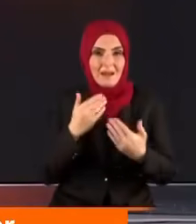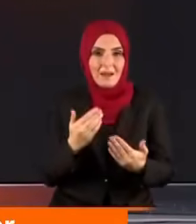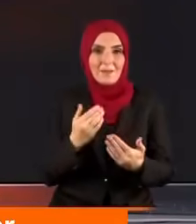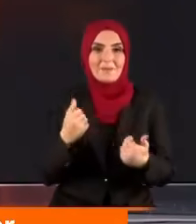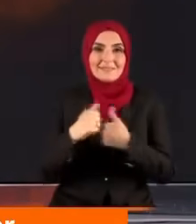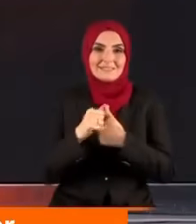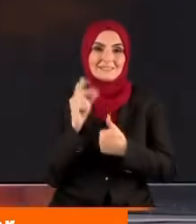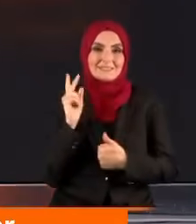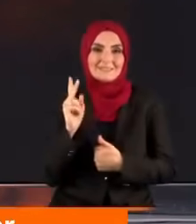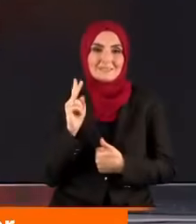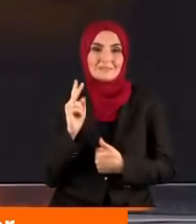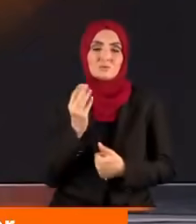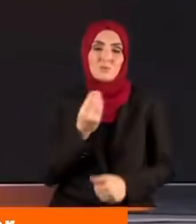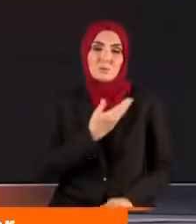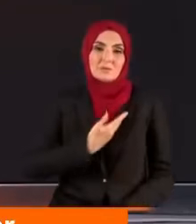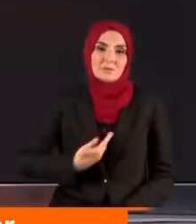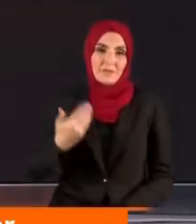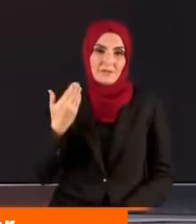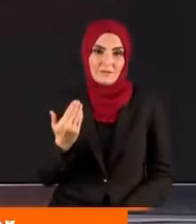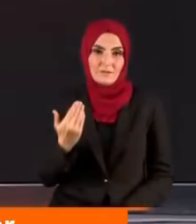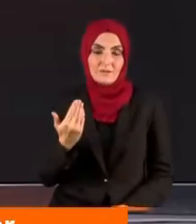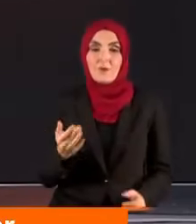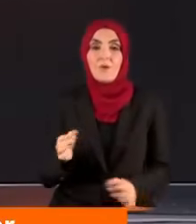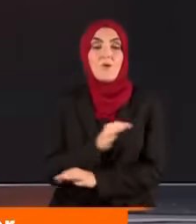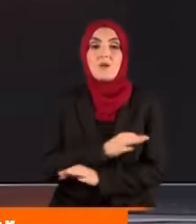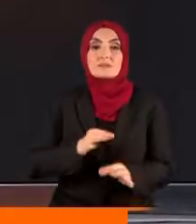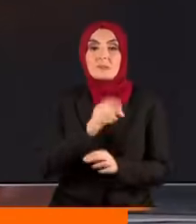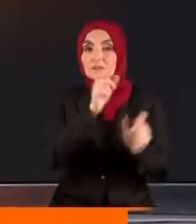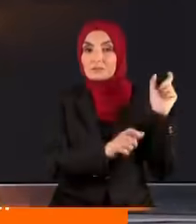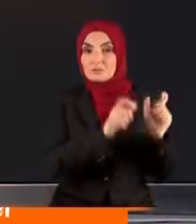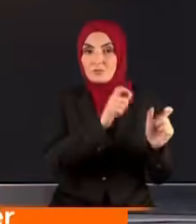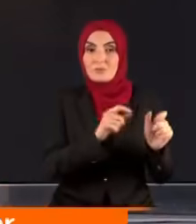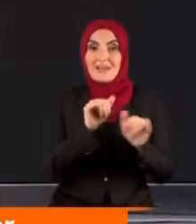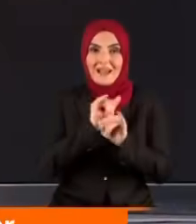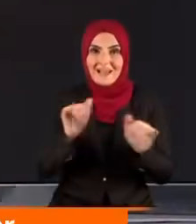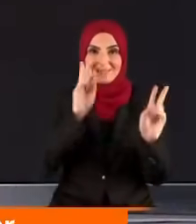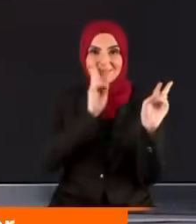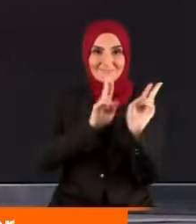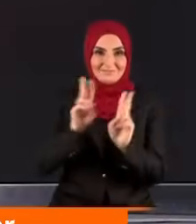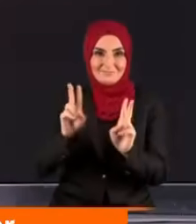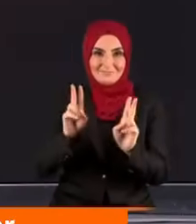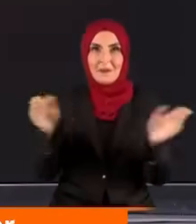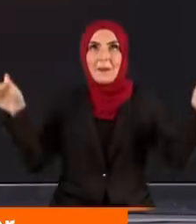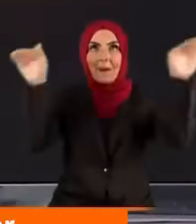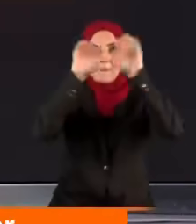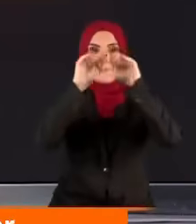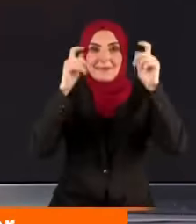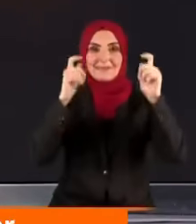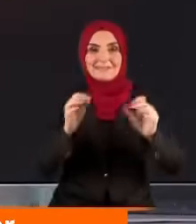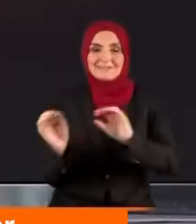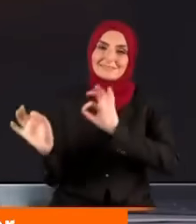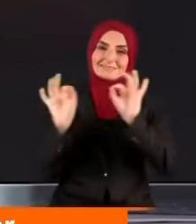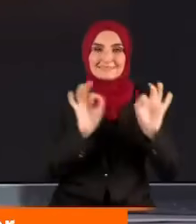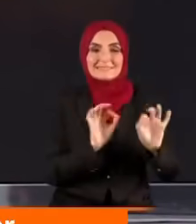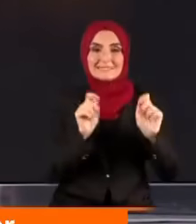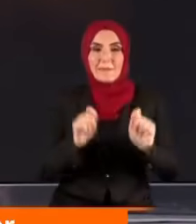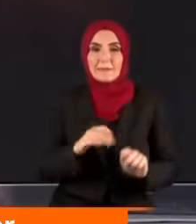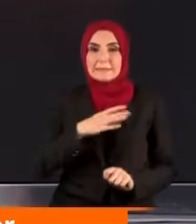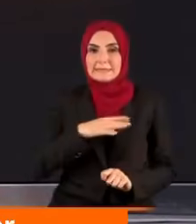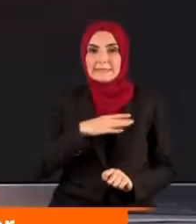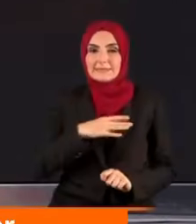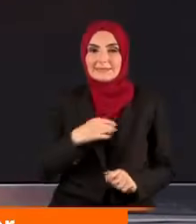Ancak organizatörler bu kez aynı gösteriyi kapalı alana taşımaya kalktı. Çiftin ilk dansı çıkan yangın